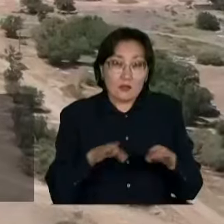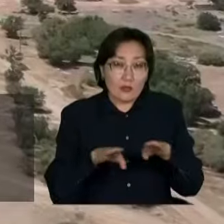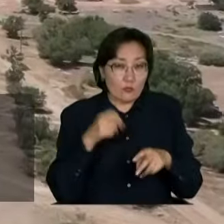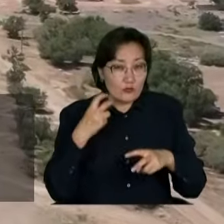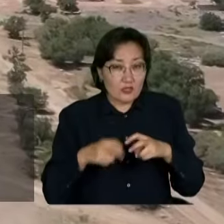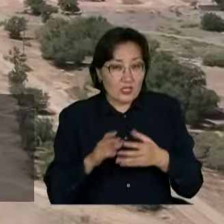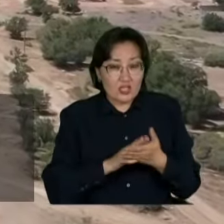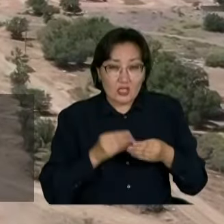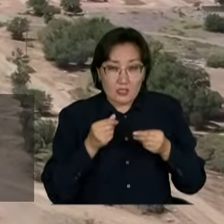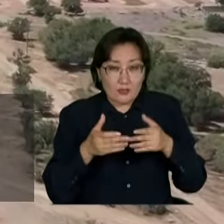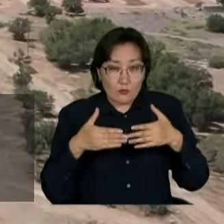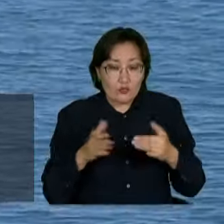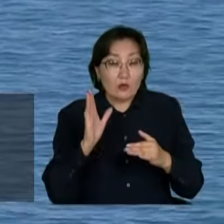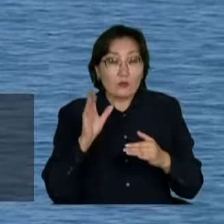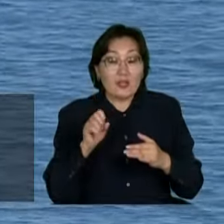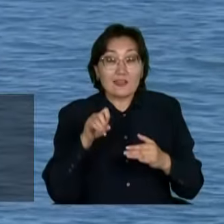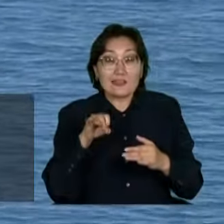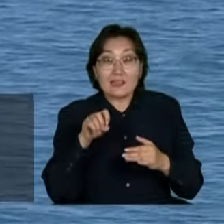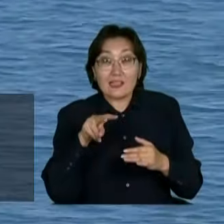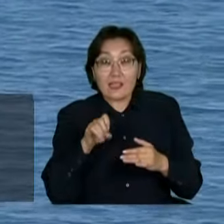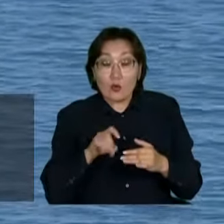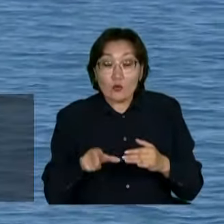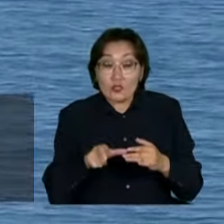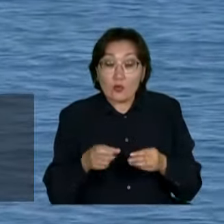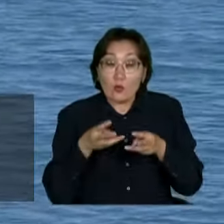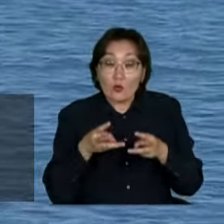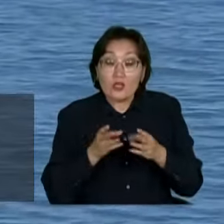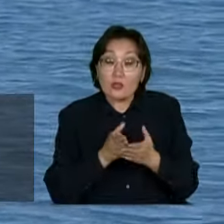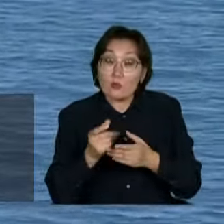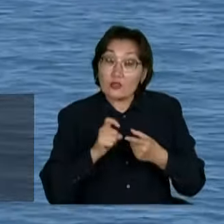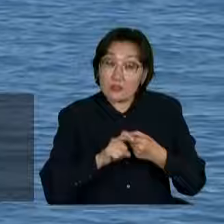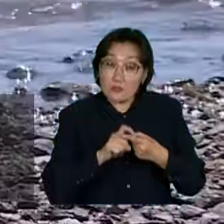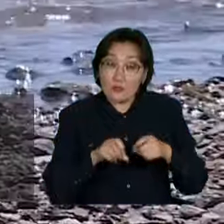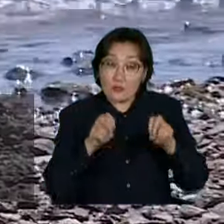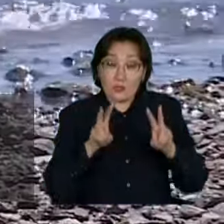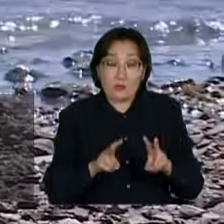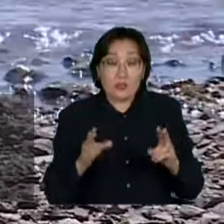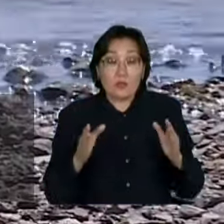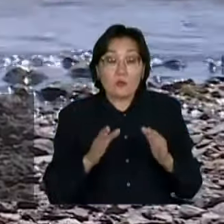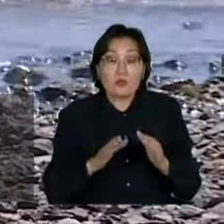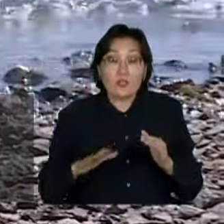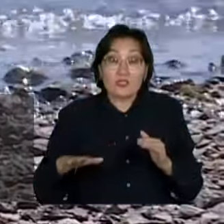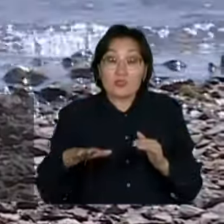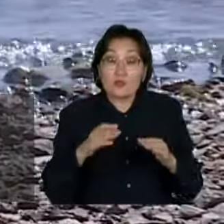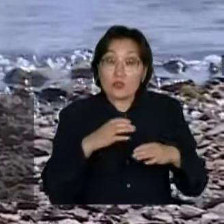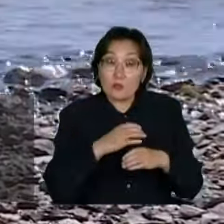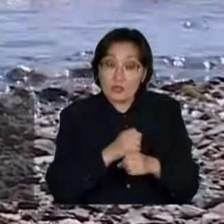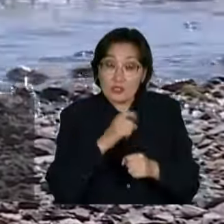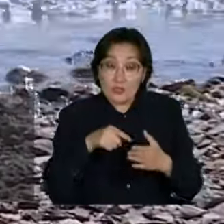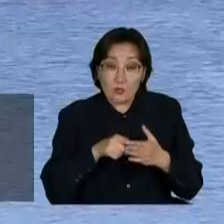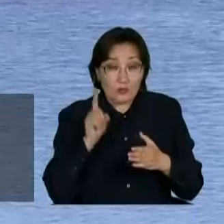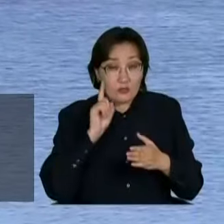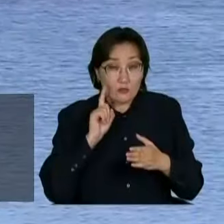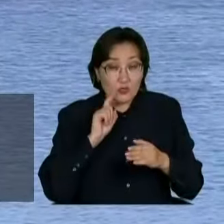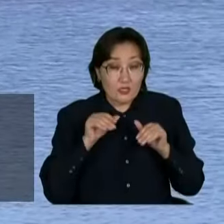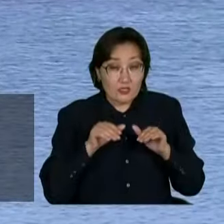жоқ. Балқаш көлінің болашағы іле өзенінен келер суға да тікелей байланысты. Әзірге мамандар шағын шығанақтарды азайту арқылы мәселені уақытша